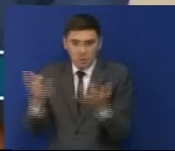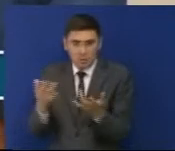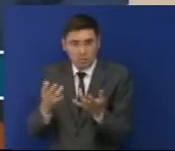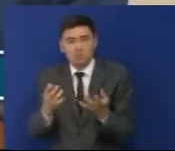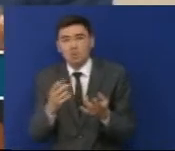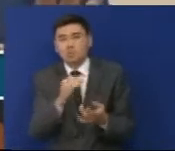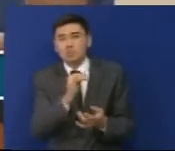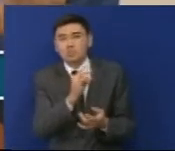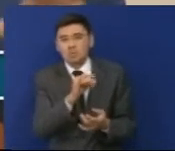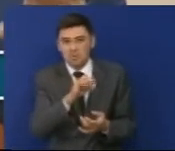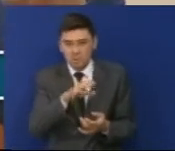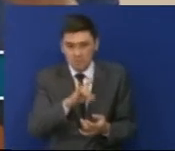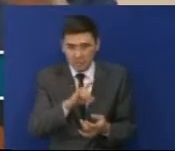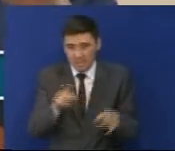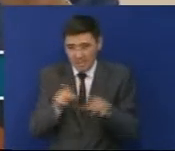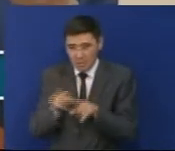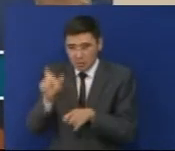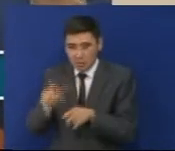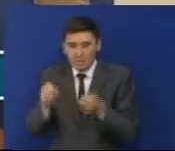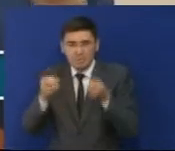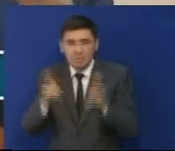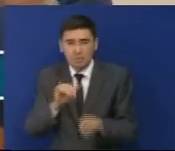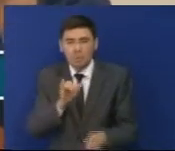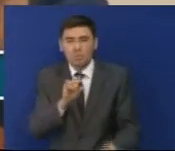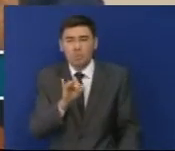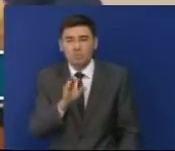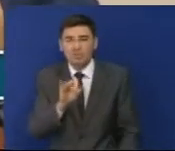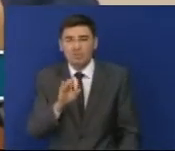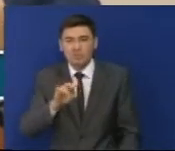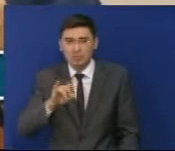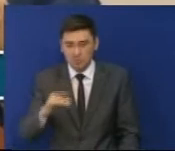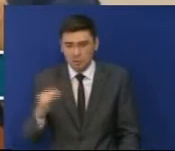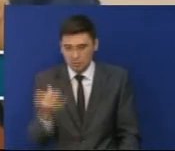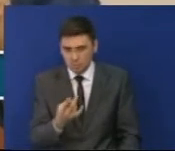журналист болсын, осындай универсальный специалист дайындауға мүмкіншілік бар.